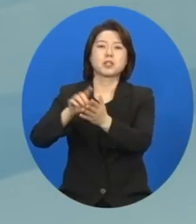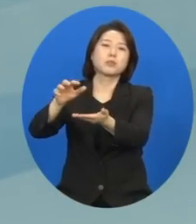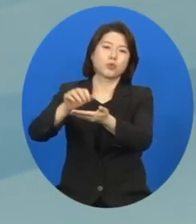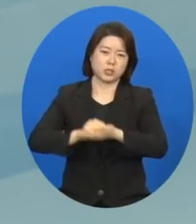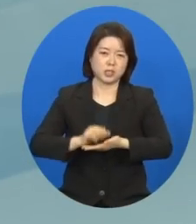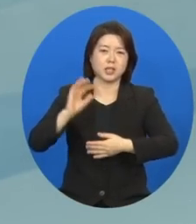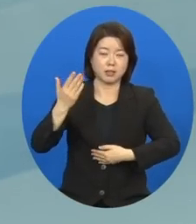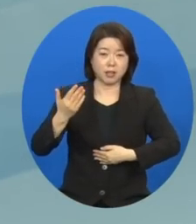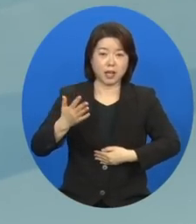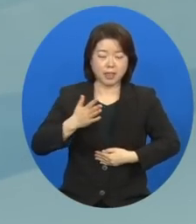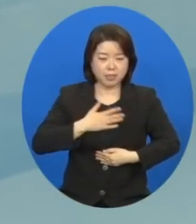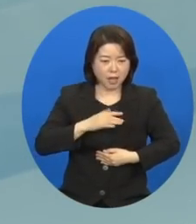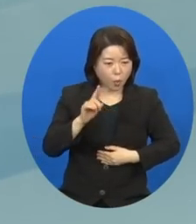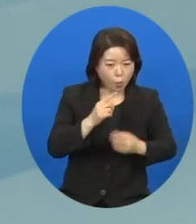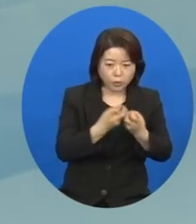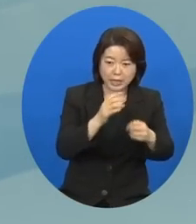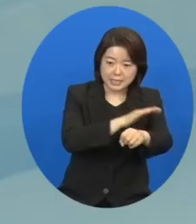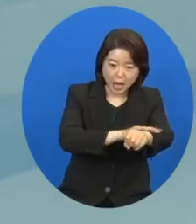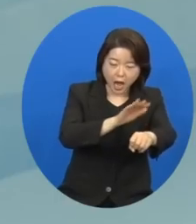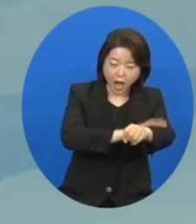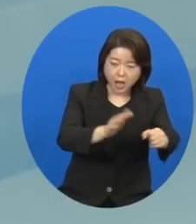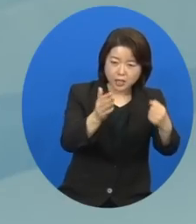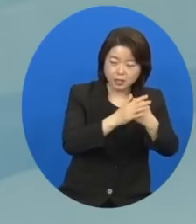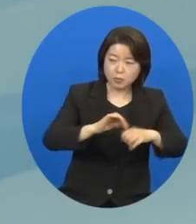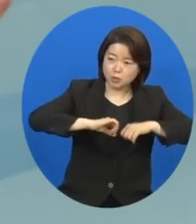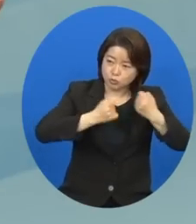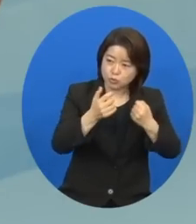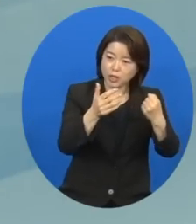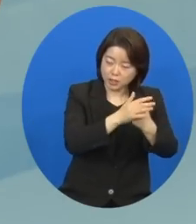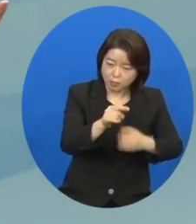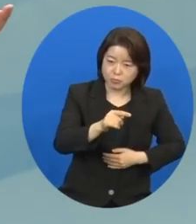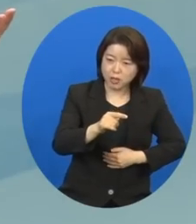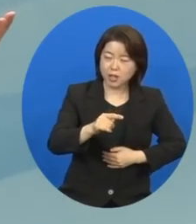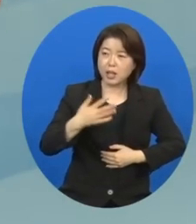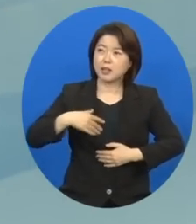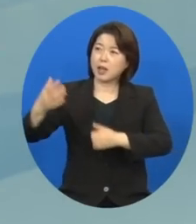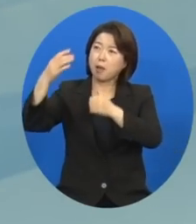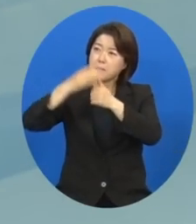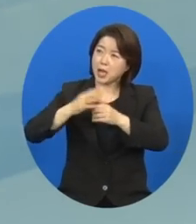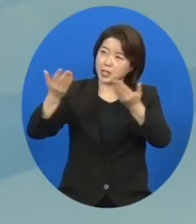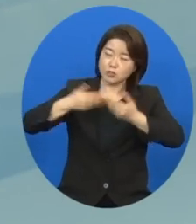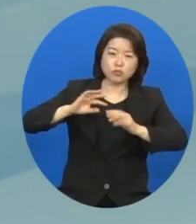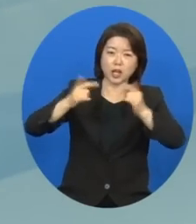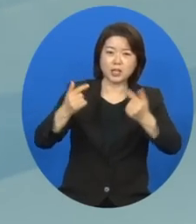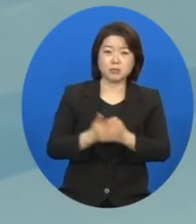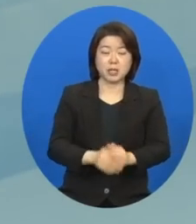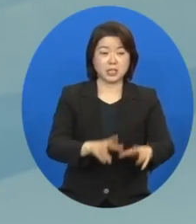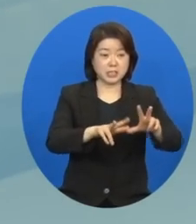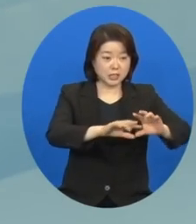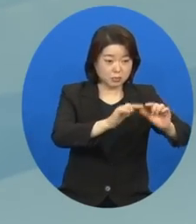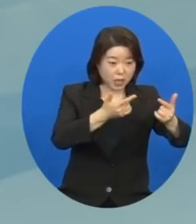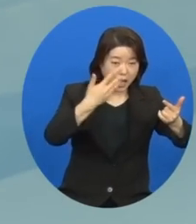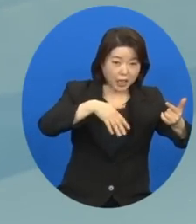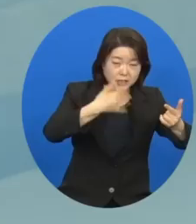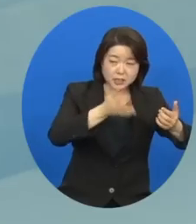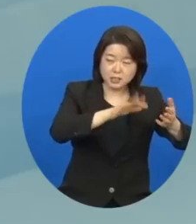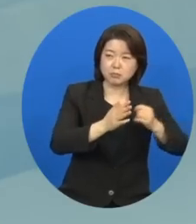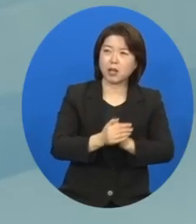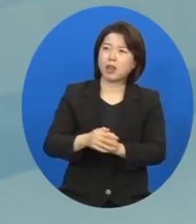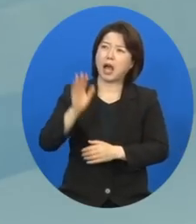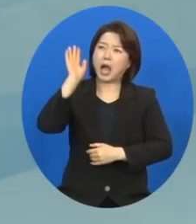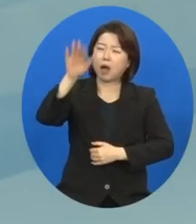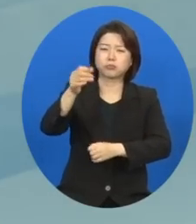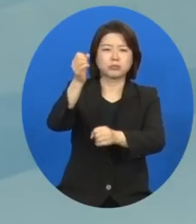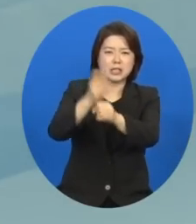우리가 어떤 게 잘하니까 순종하니까 새 이름이 바뀌는 게 아니고 지금은 아니지만 이미